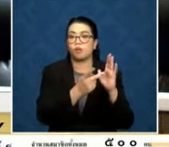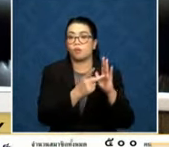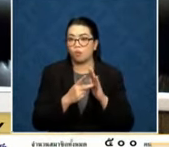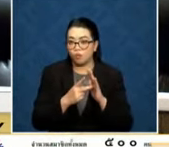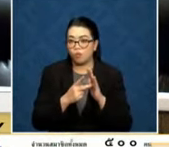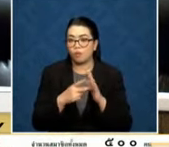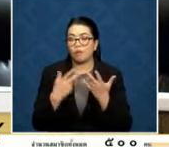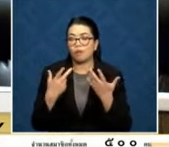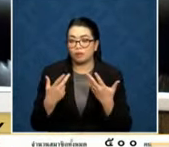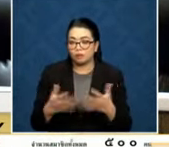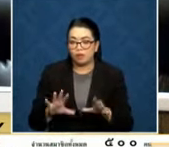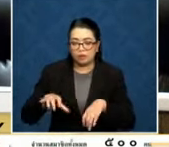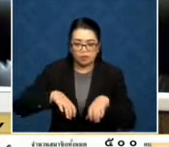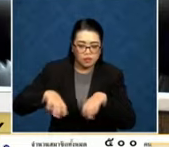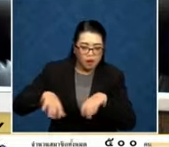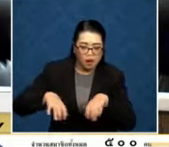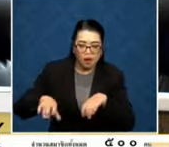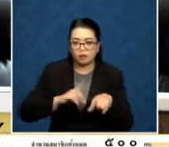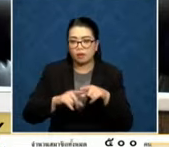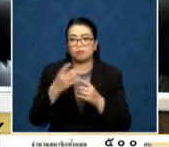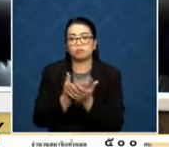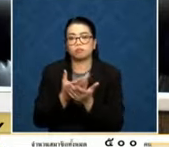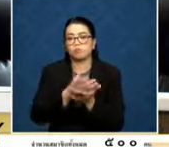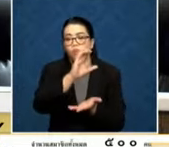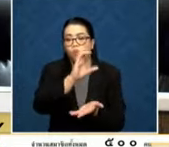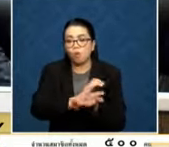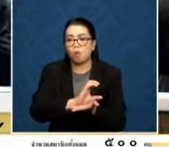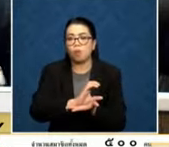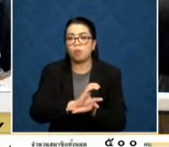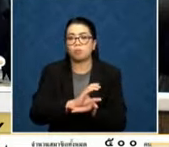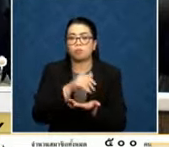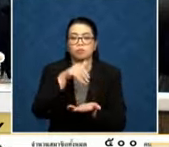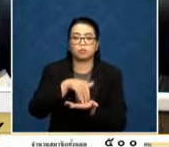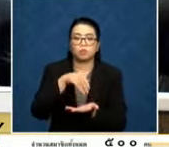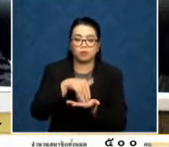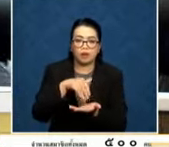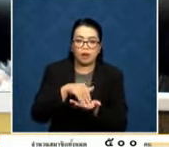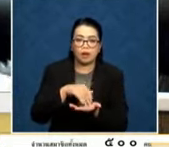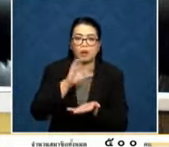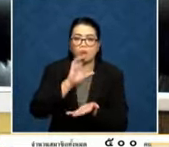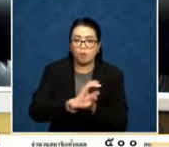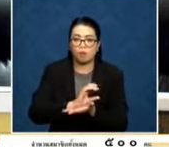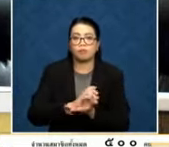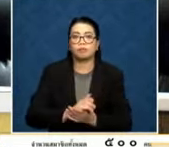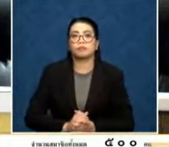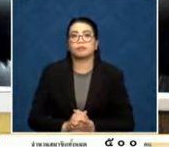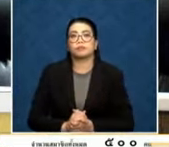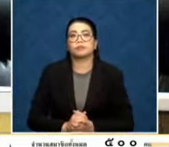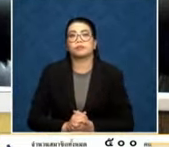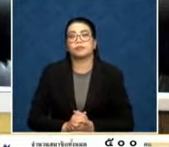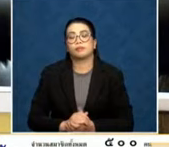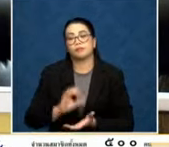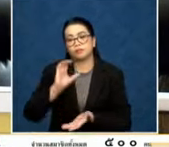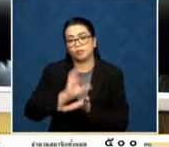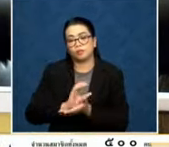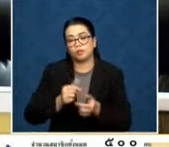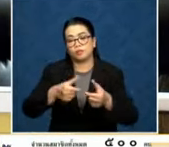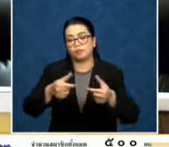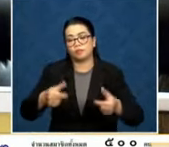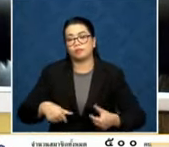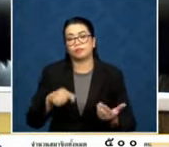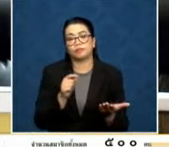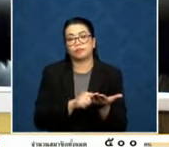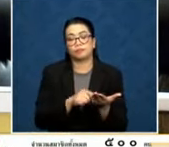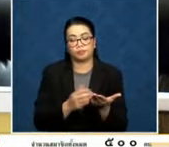นะครับแล้วก็มาจัดการทำงบนะครับกลางตามเล่มขาวคาดแดงนะครับใน